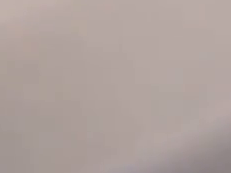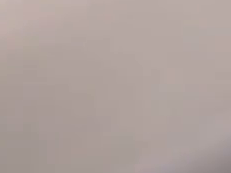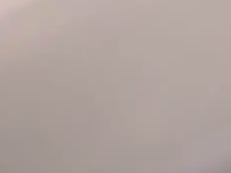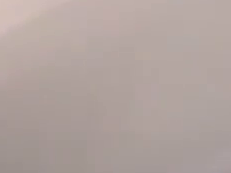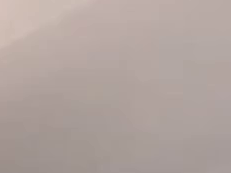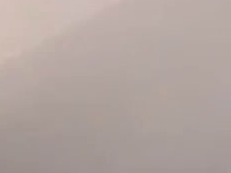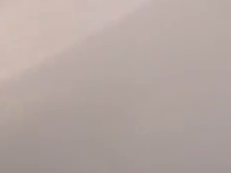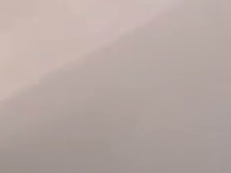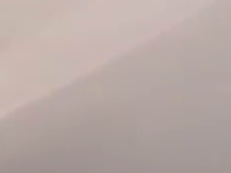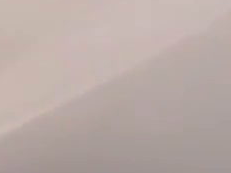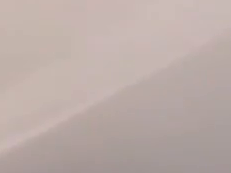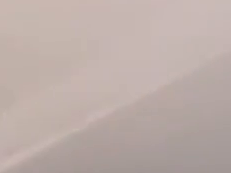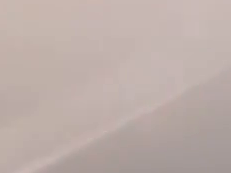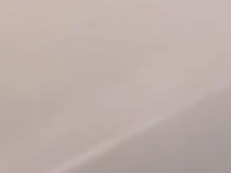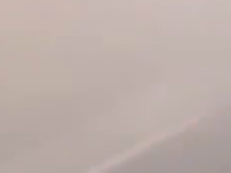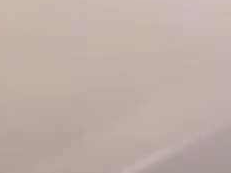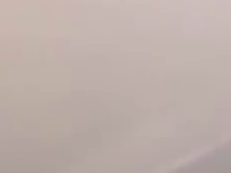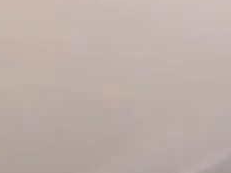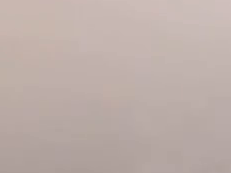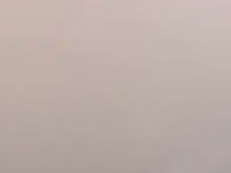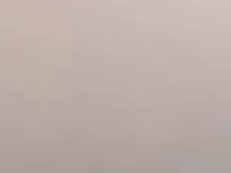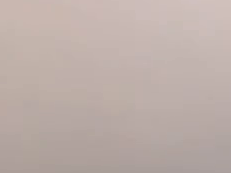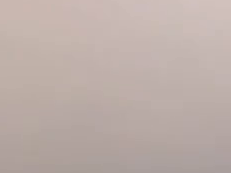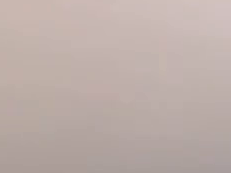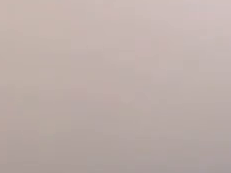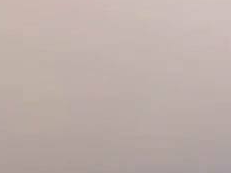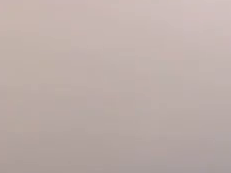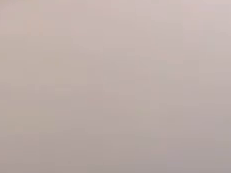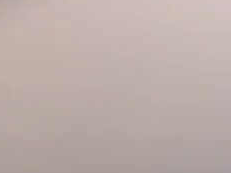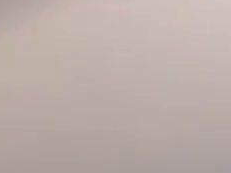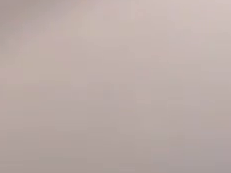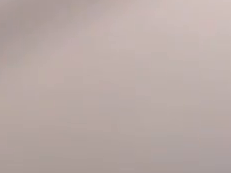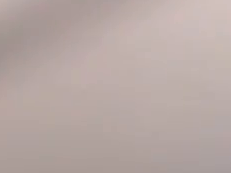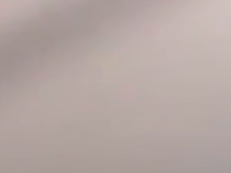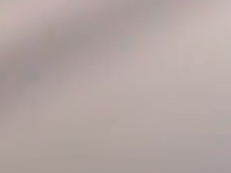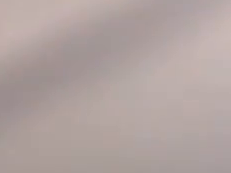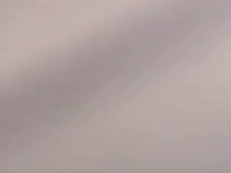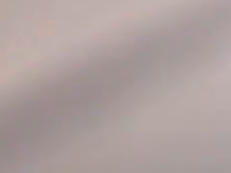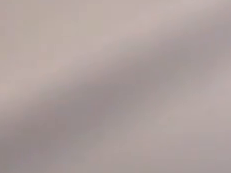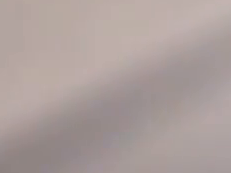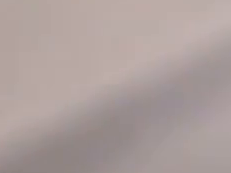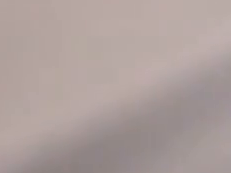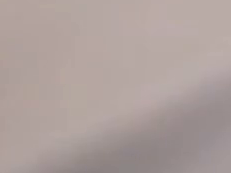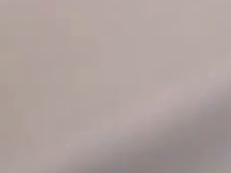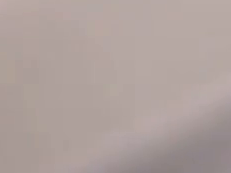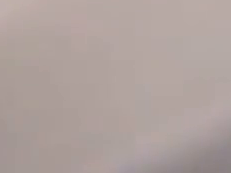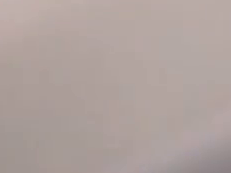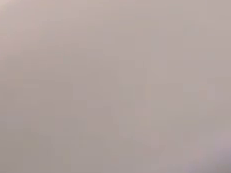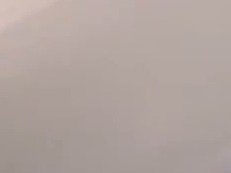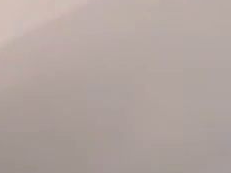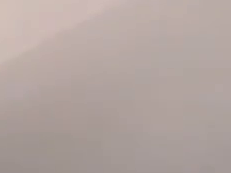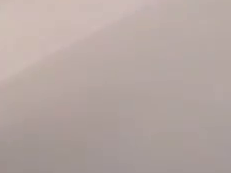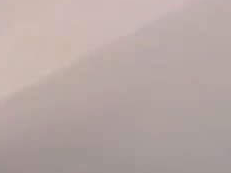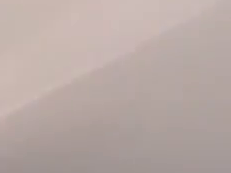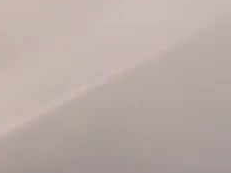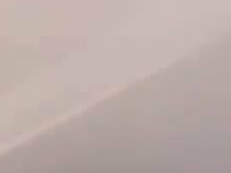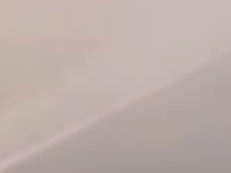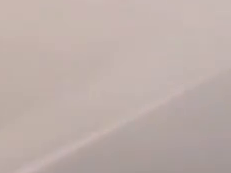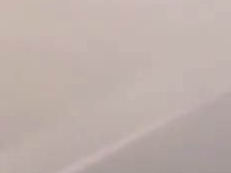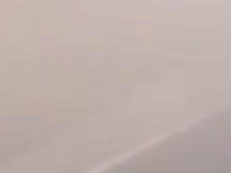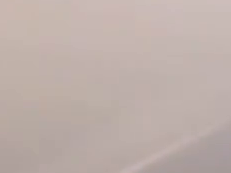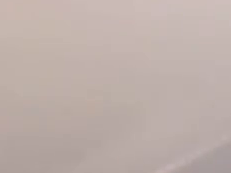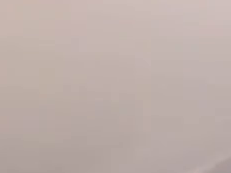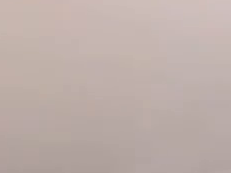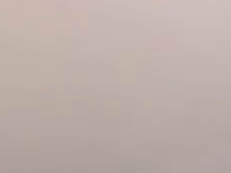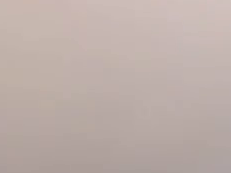channel para sa mga kapuso abroad Pwede niyo rin kaming makasama sa GMA Pinoy TV at sa www.gmanews.tv